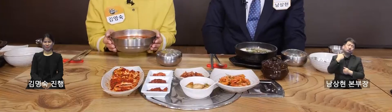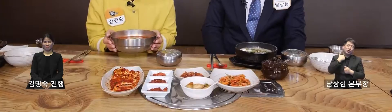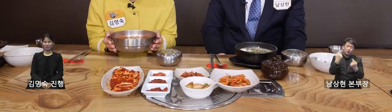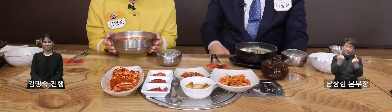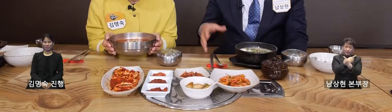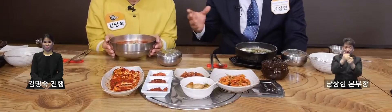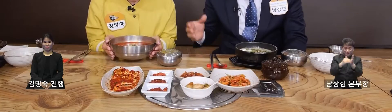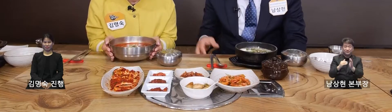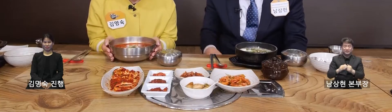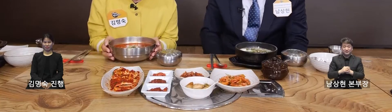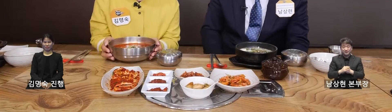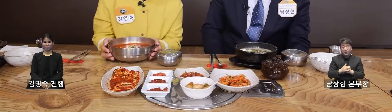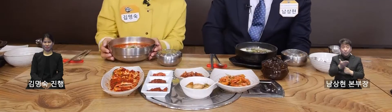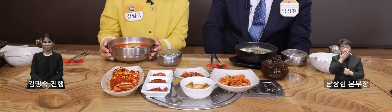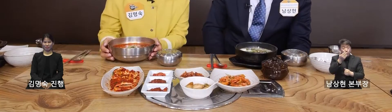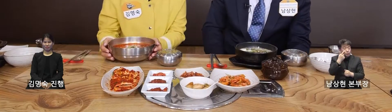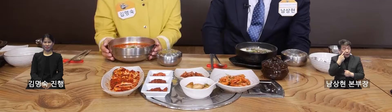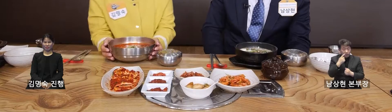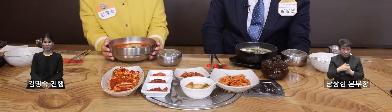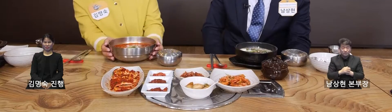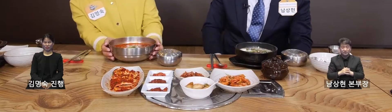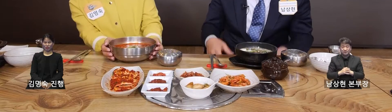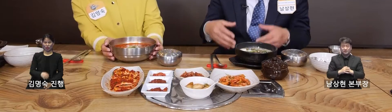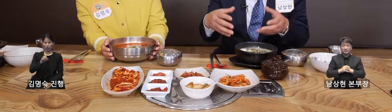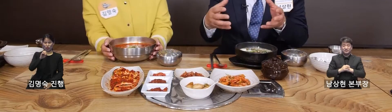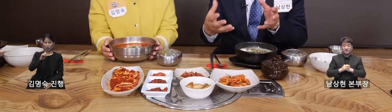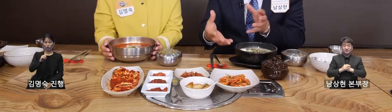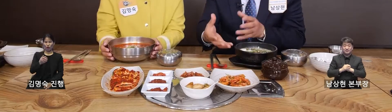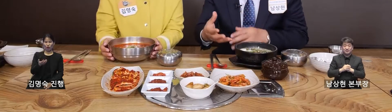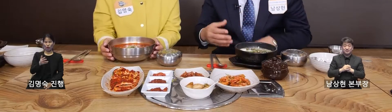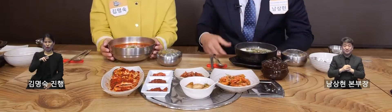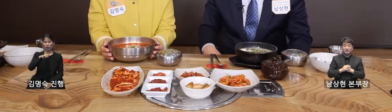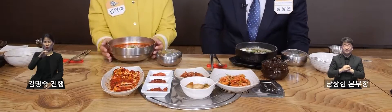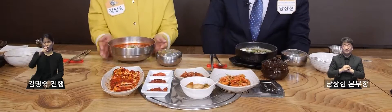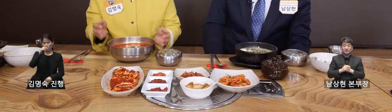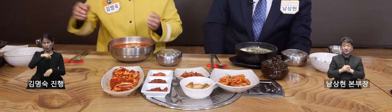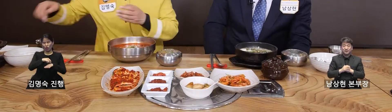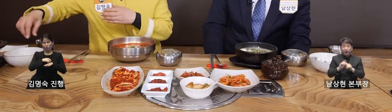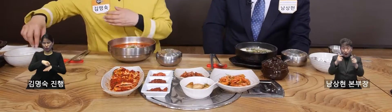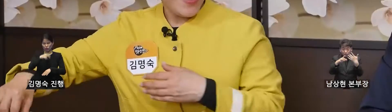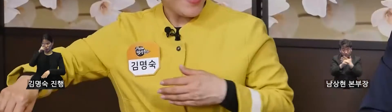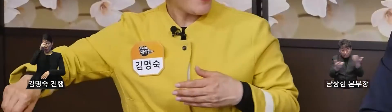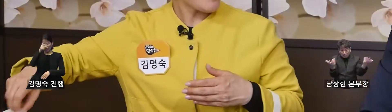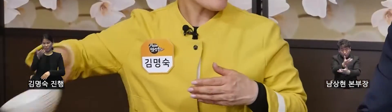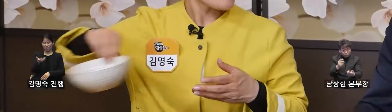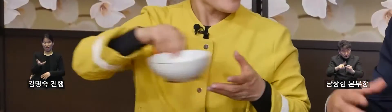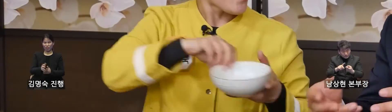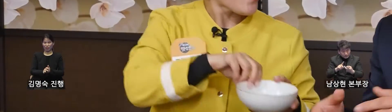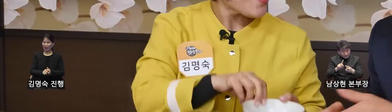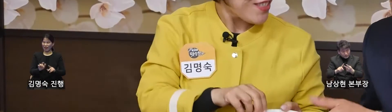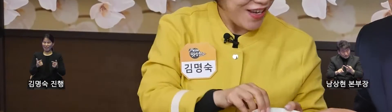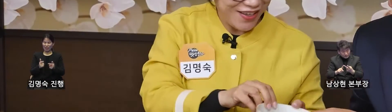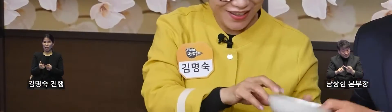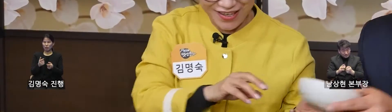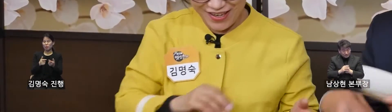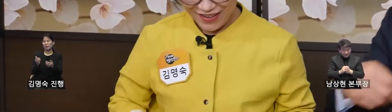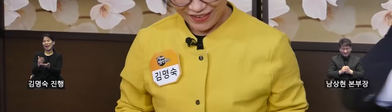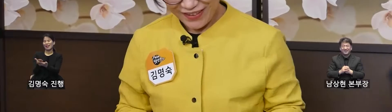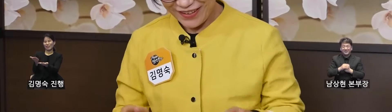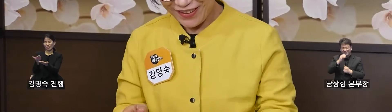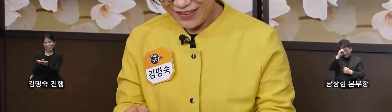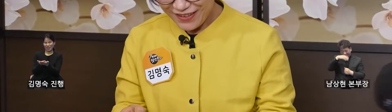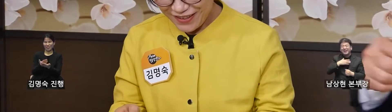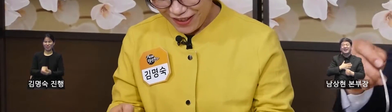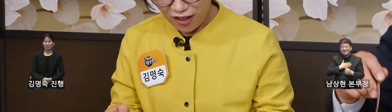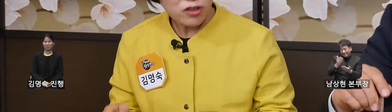바꿨어요. 드셔보세요. 육개장. 아니면 국밥을 드시던가. 아니에요. 여기다 네. 좀 나눠드릴까요? 네네네.